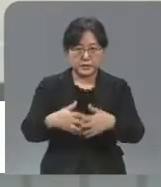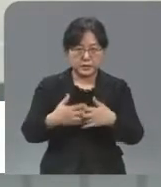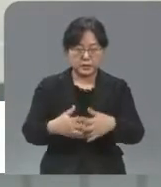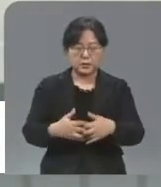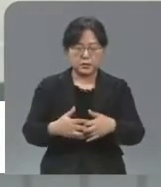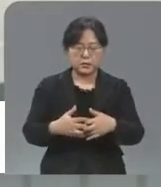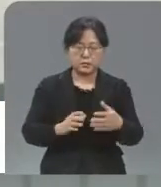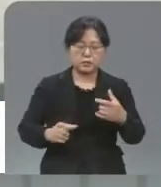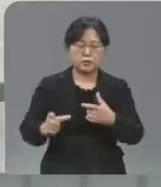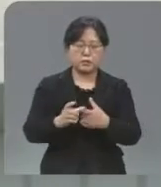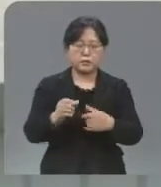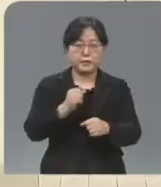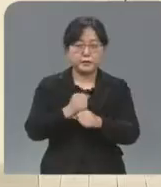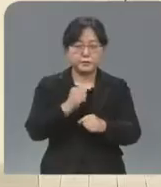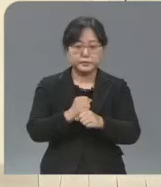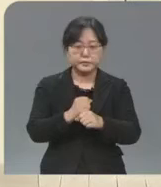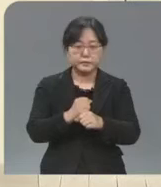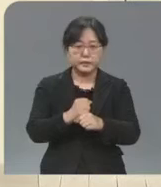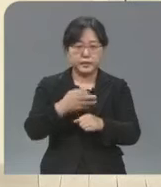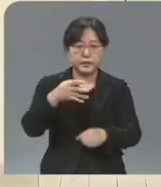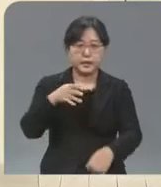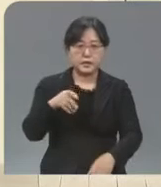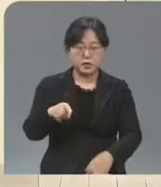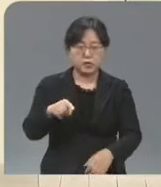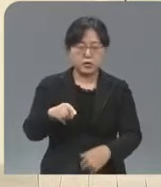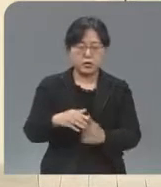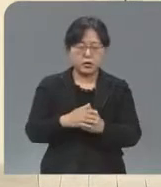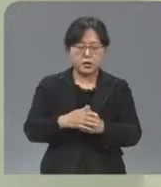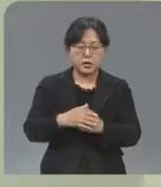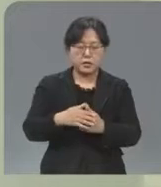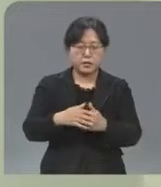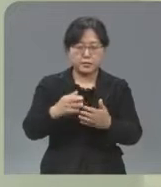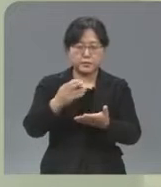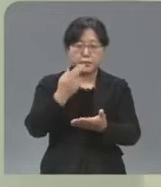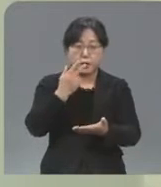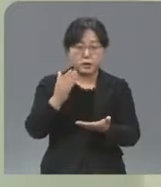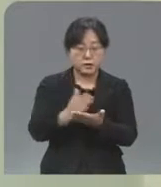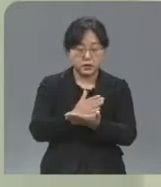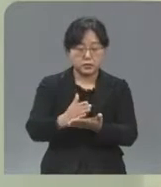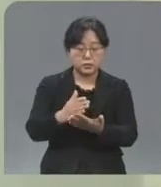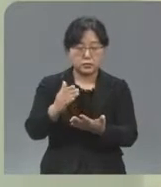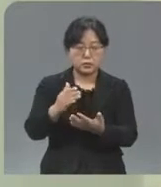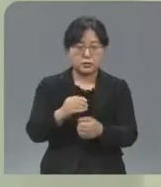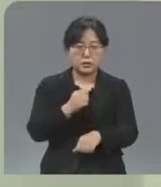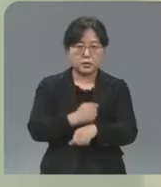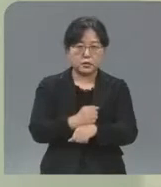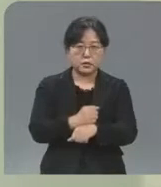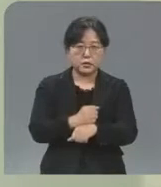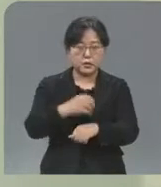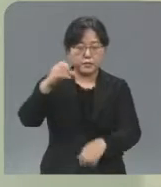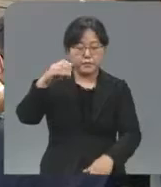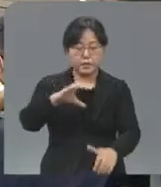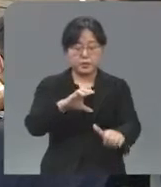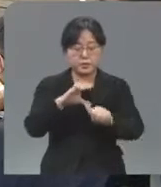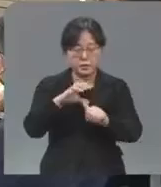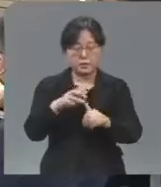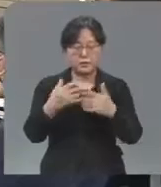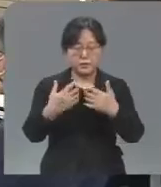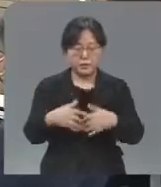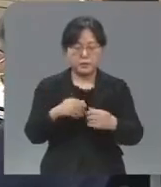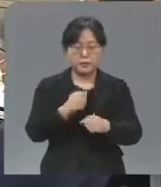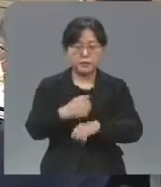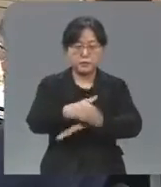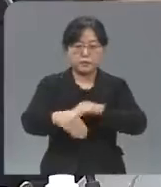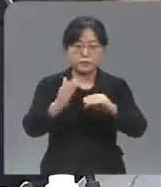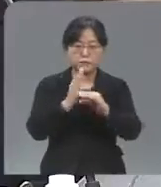확충하는 게 핵심입니다. 레이저를 이용해 투명 페트병을 자동으로 선별하는 광학 선별 시설을 설치할